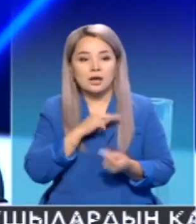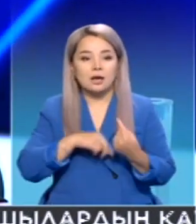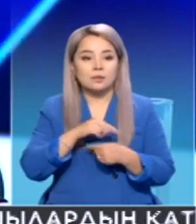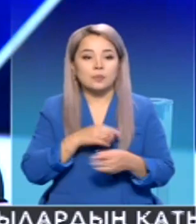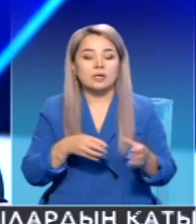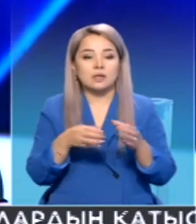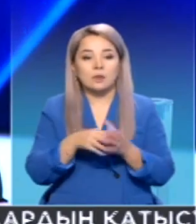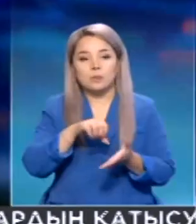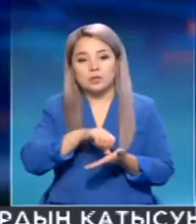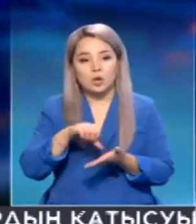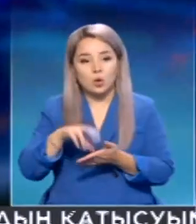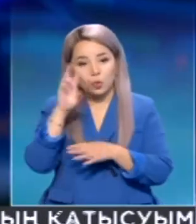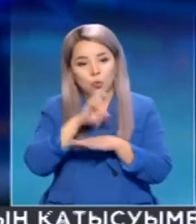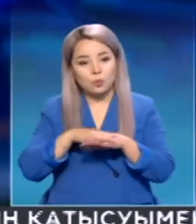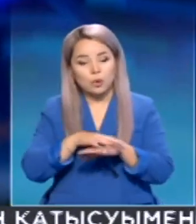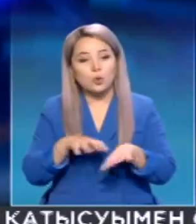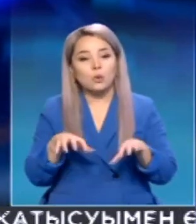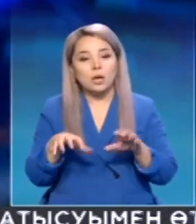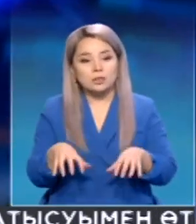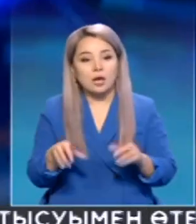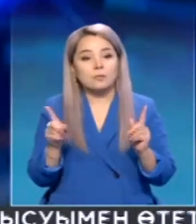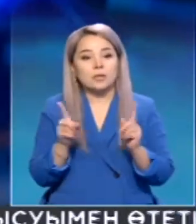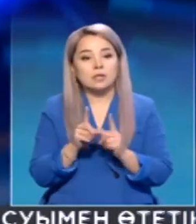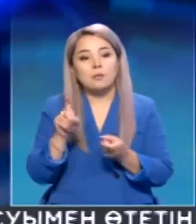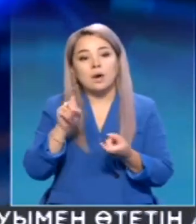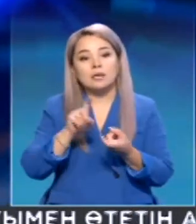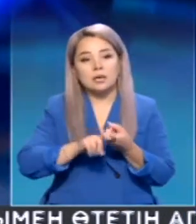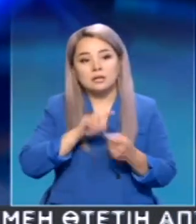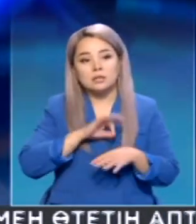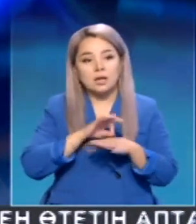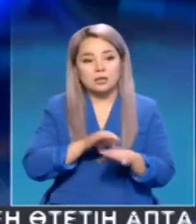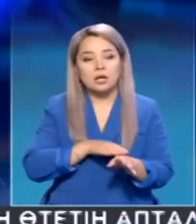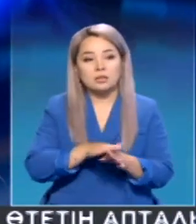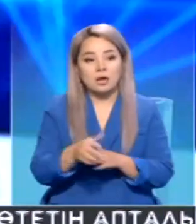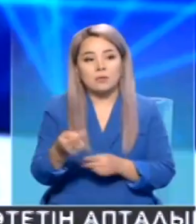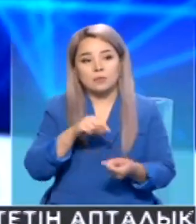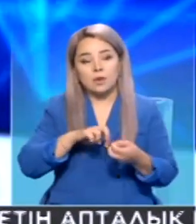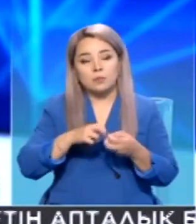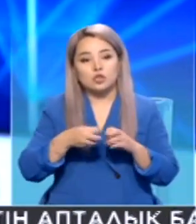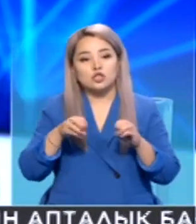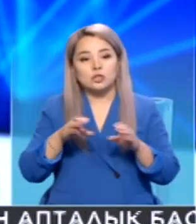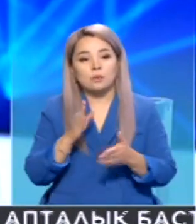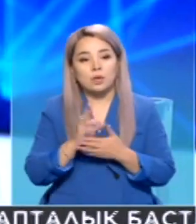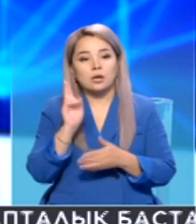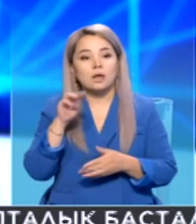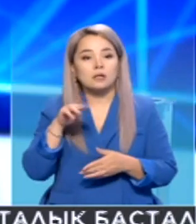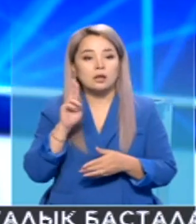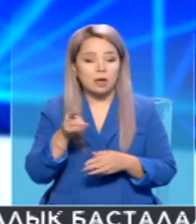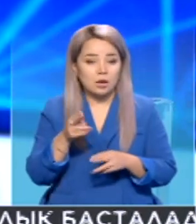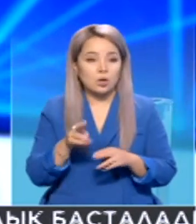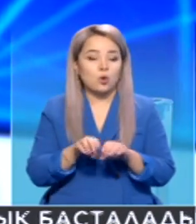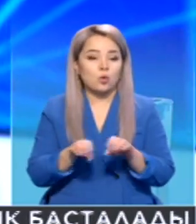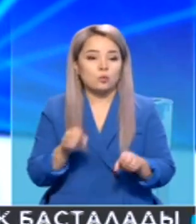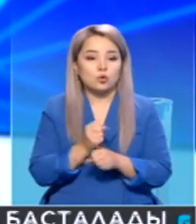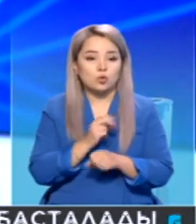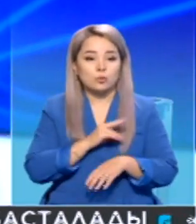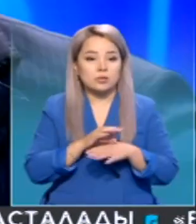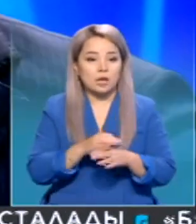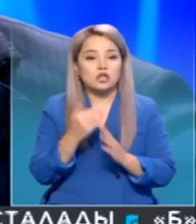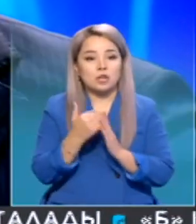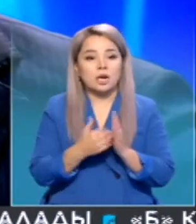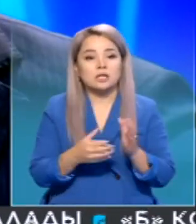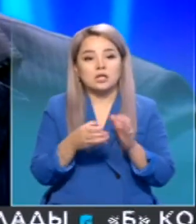әріптесіміз үкімет төрағасымен байланысып, сол күні біз бұл мәселені шештік. КТК құбырының жұмысы штаттық режимде